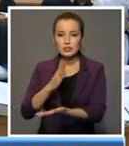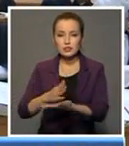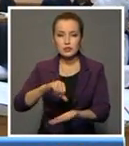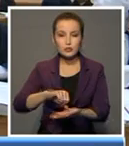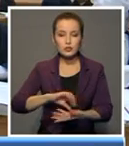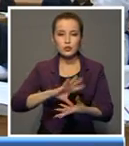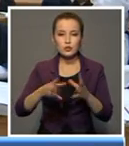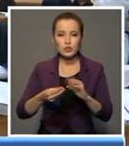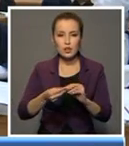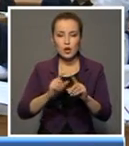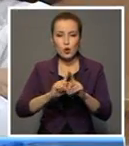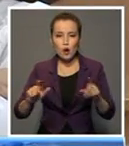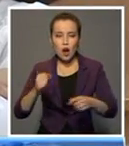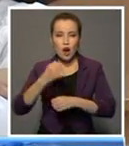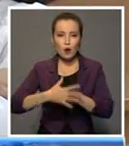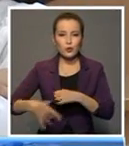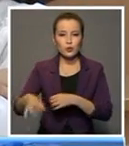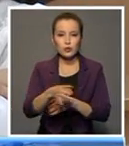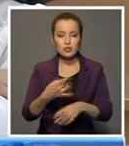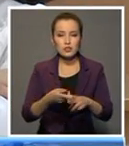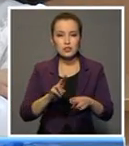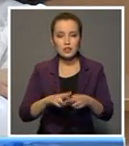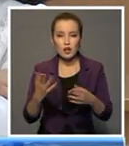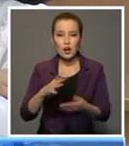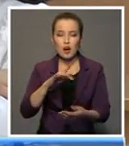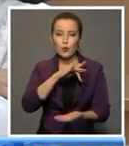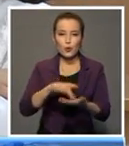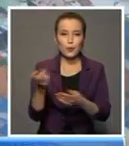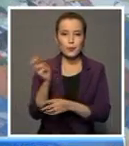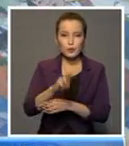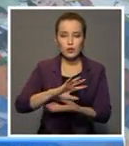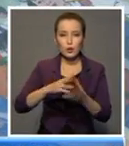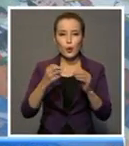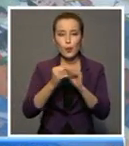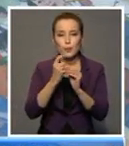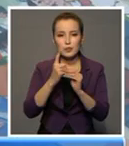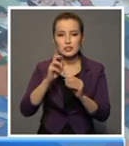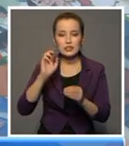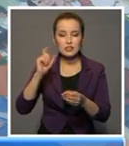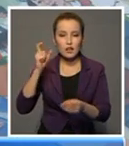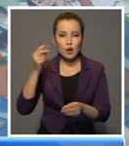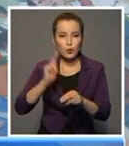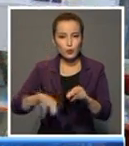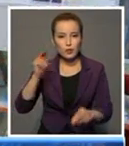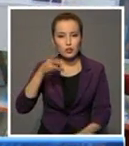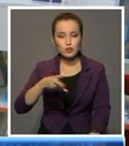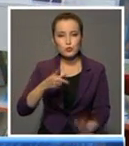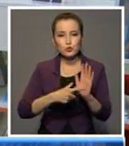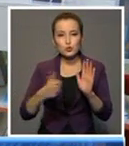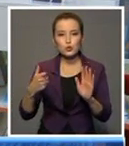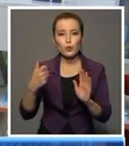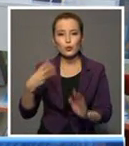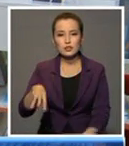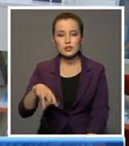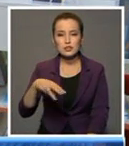мектеп оқушылары аудан орталығы немесе қалаға келіп тест тапсырады. 2017 жылы 11-ші сыныпты аяқтайтын 3738 оқушының